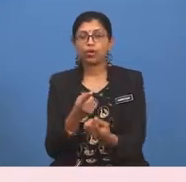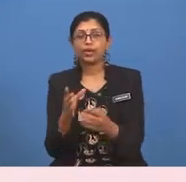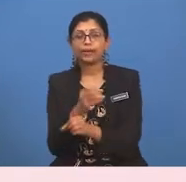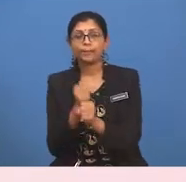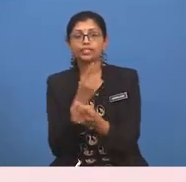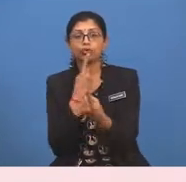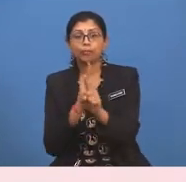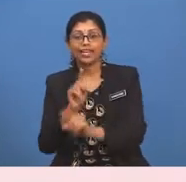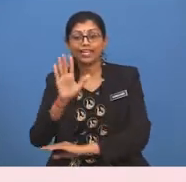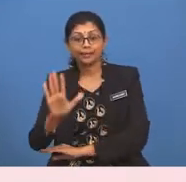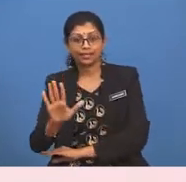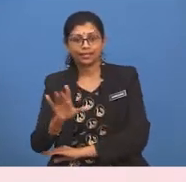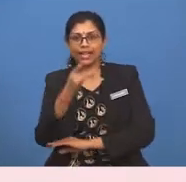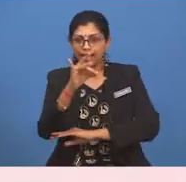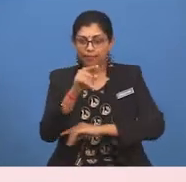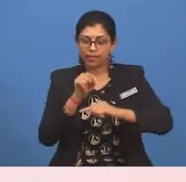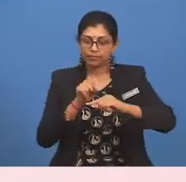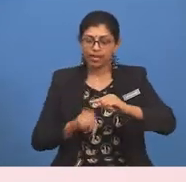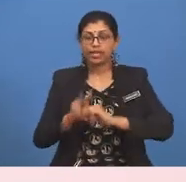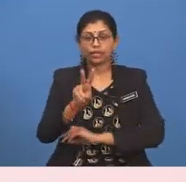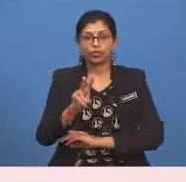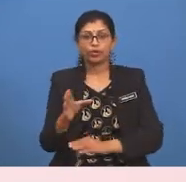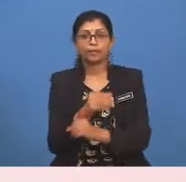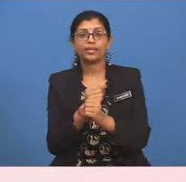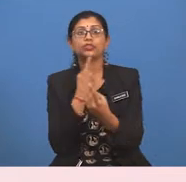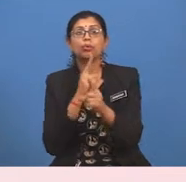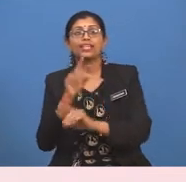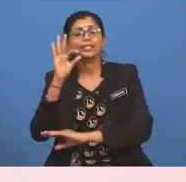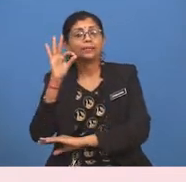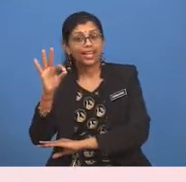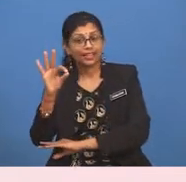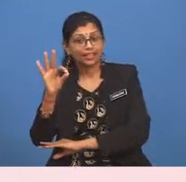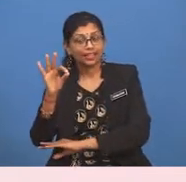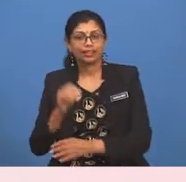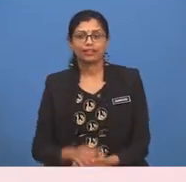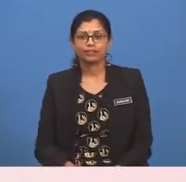18/2 menghasilkan 9.